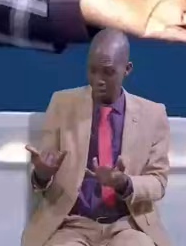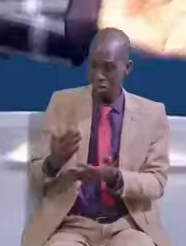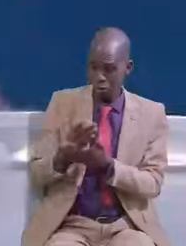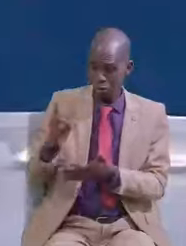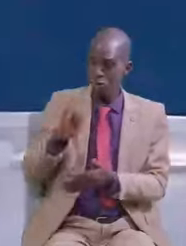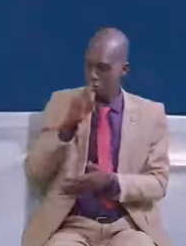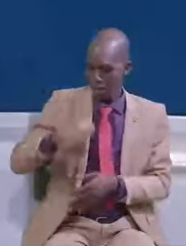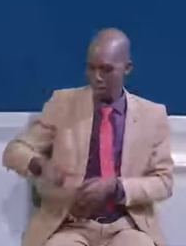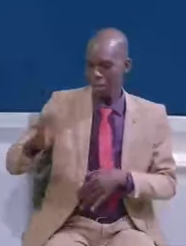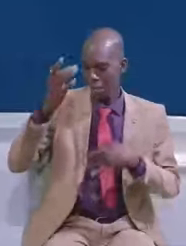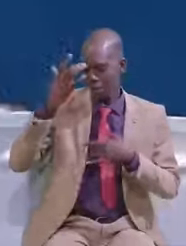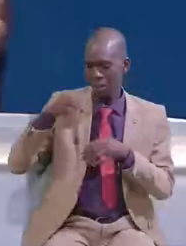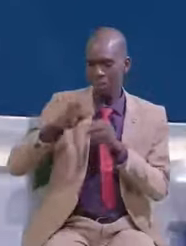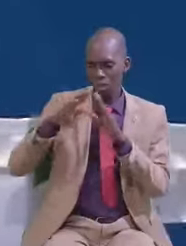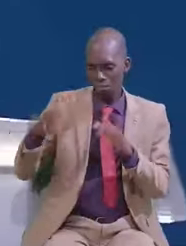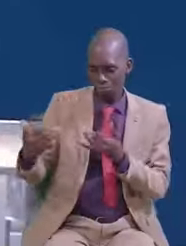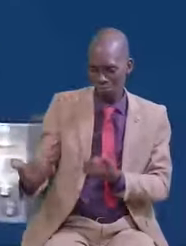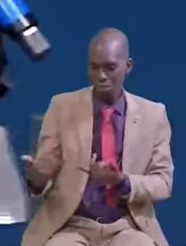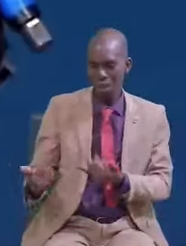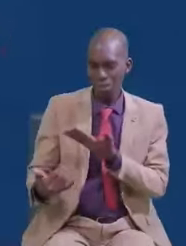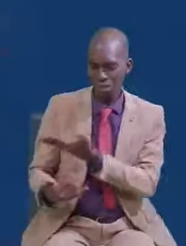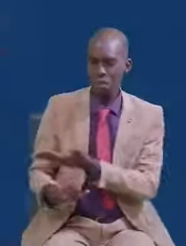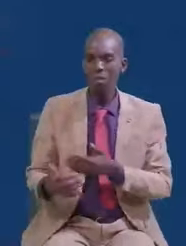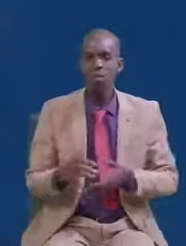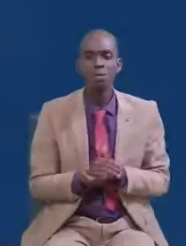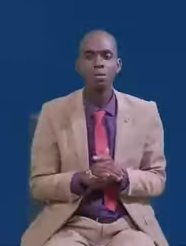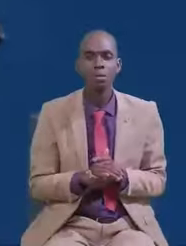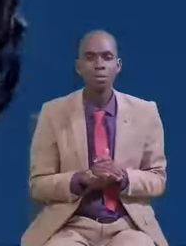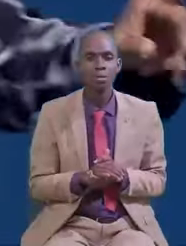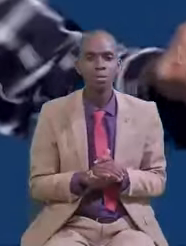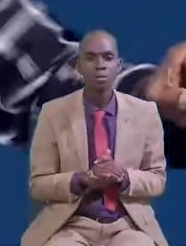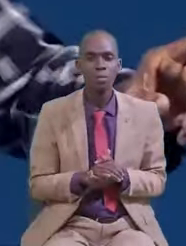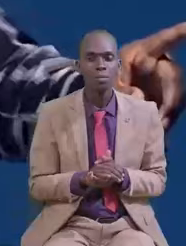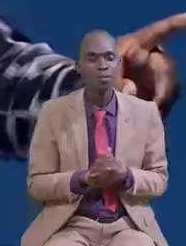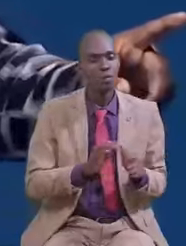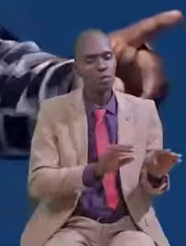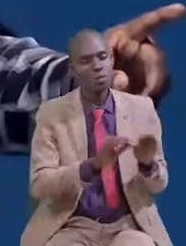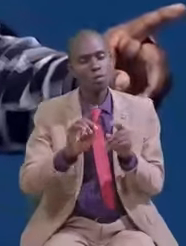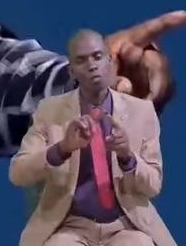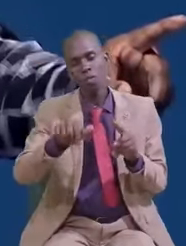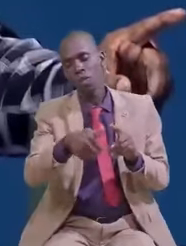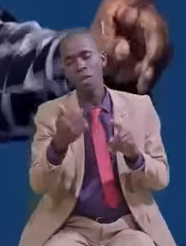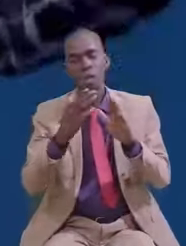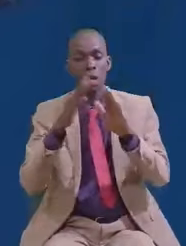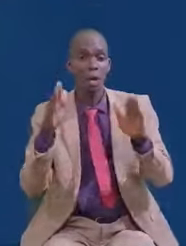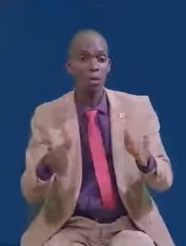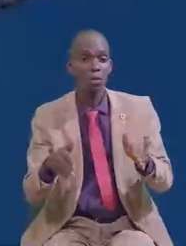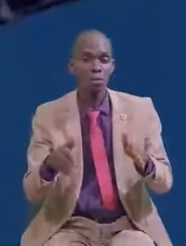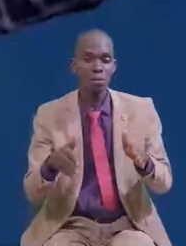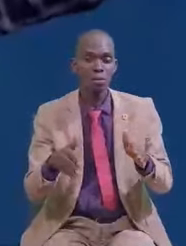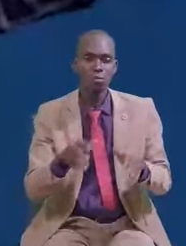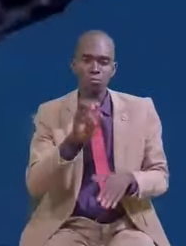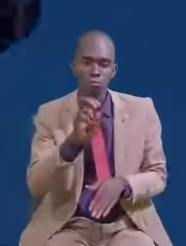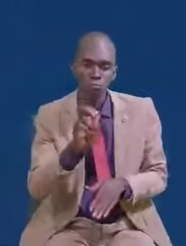malade déjà là-bas. Quelqu'un est allaité là-bas. Vous allez à la maison suivante, de poser la même